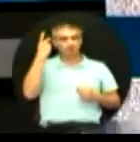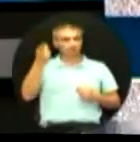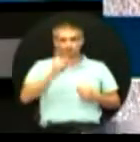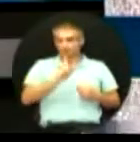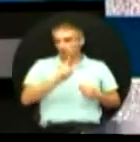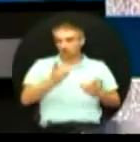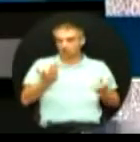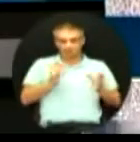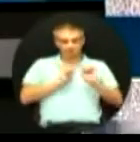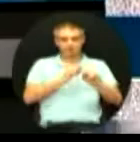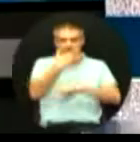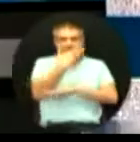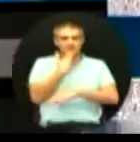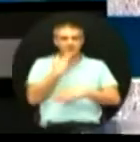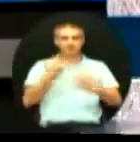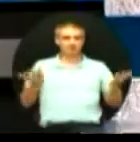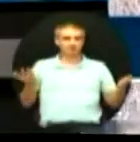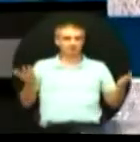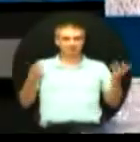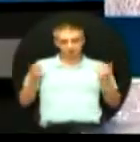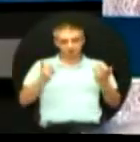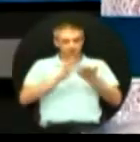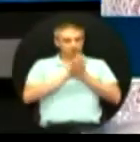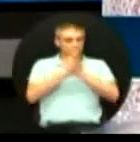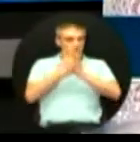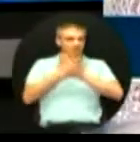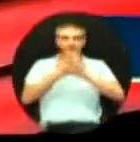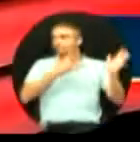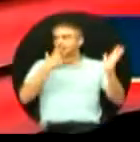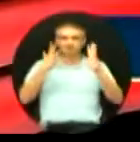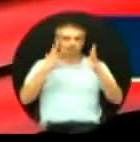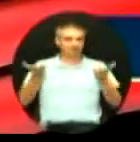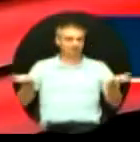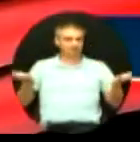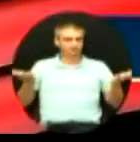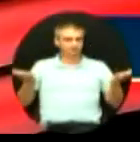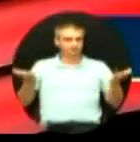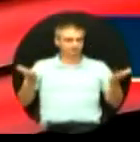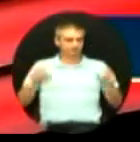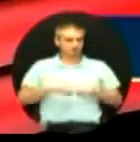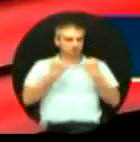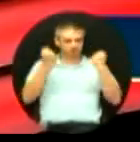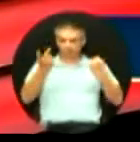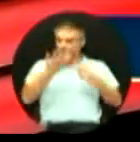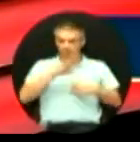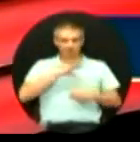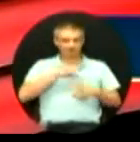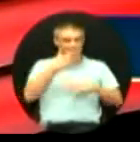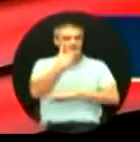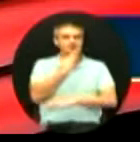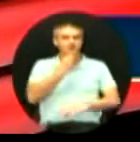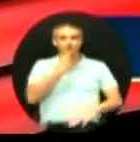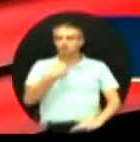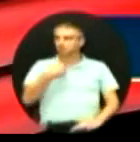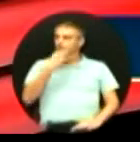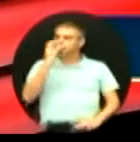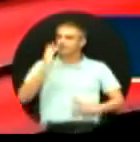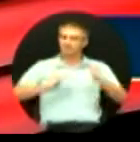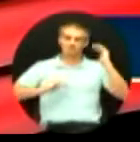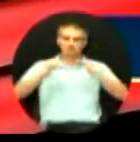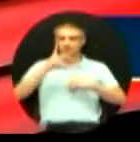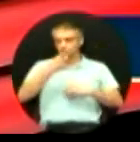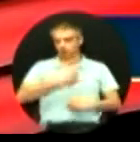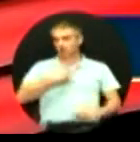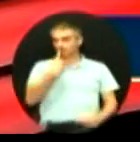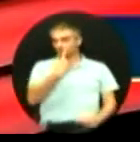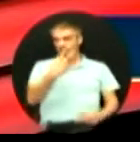לא בעד מדינת ישראל. ומשנים כאן, הם מזעזעים את הספינה. אני רוצה לשאול אותך בכל זאת על הפער. ומסכנים את המדינה היהודית. על הפער בין מה שאת